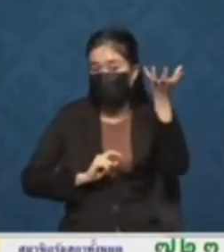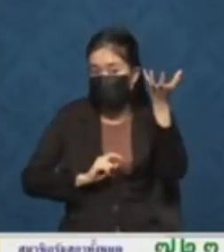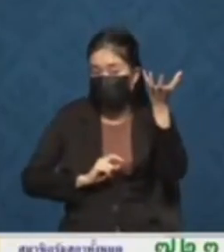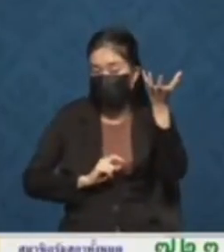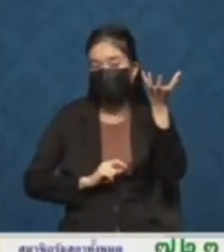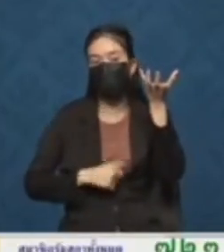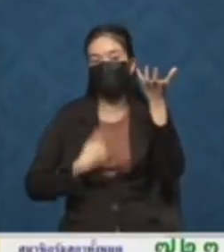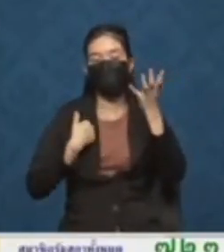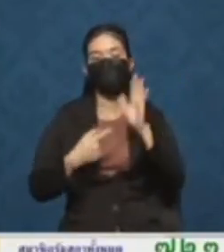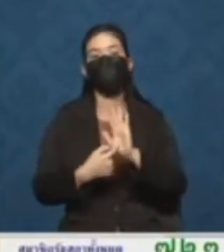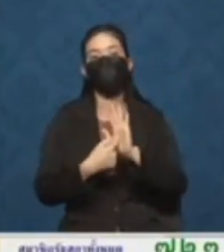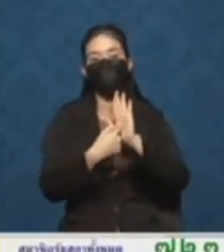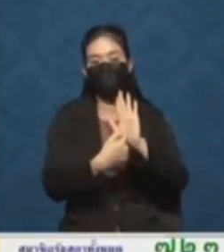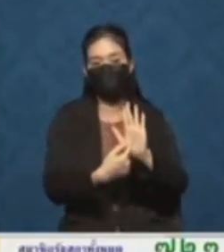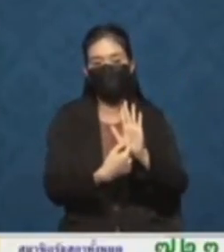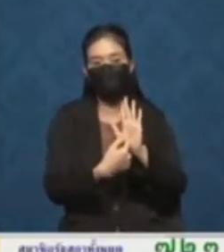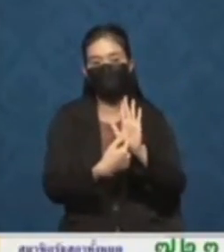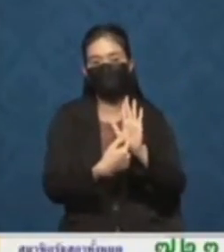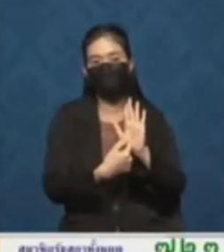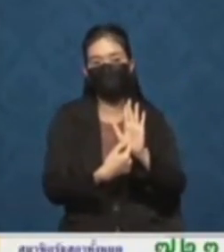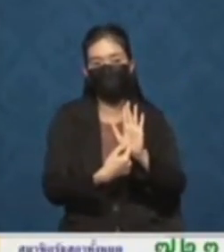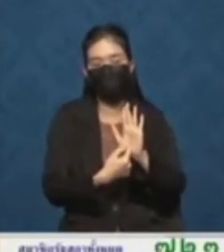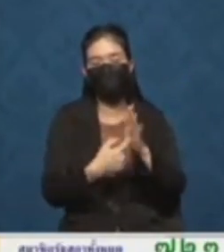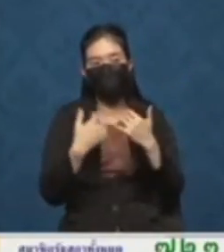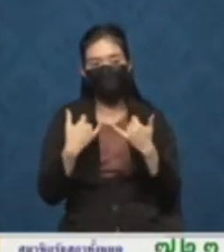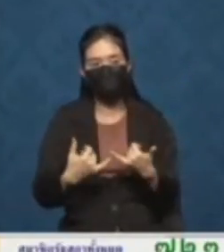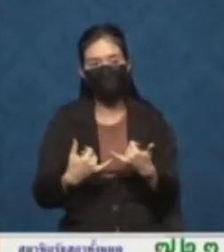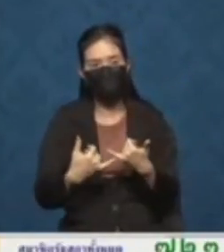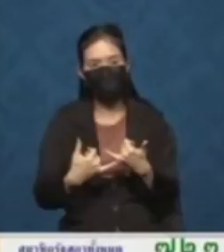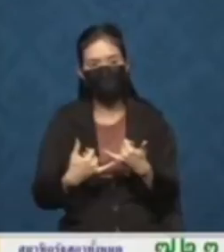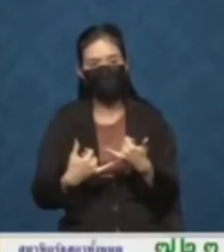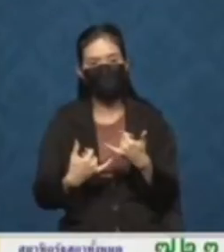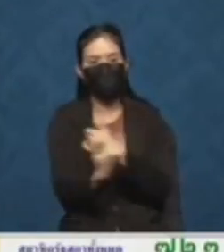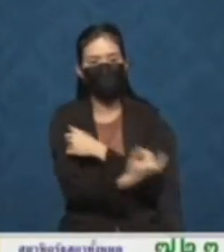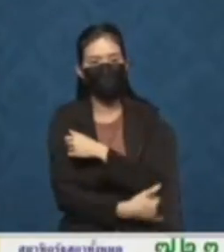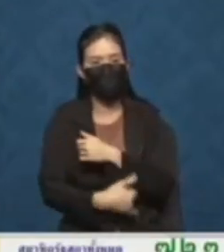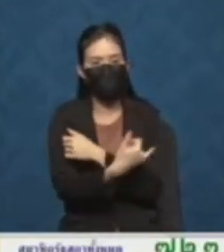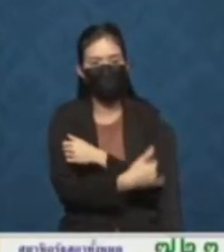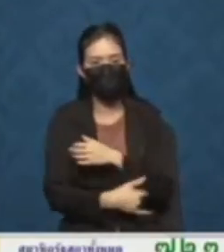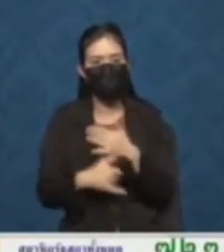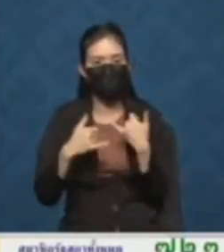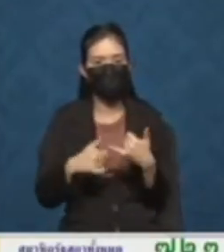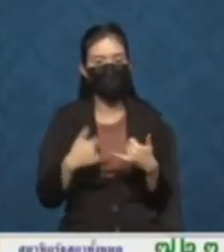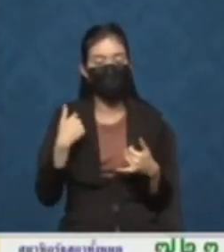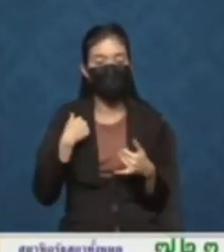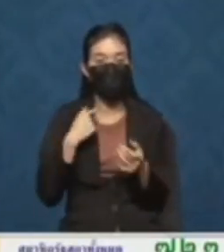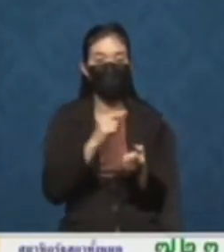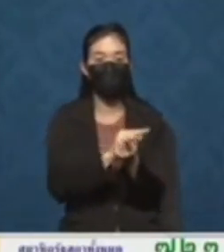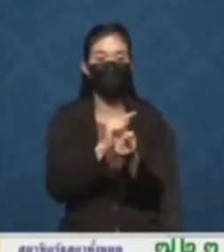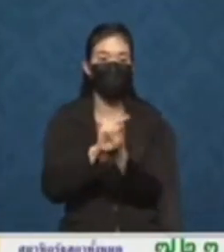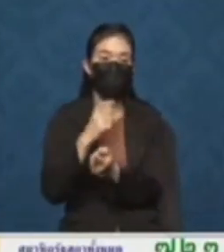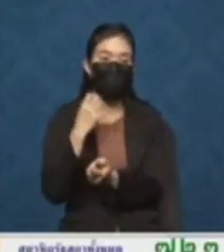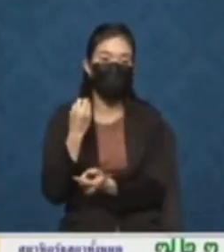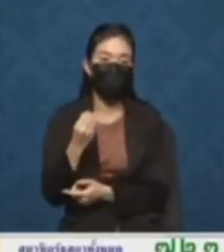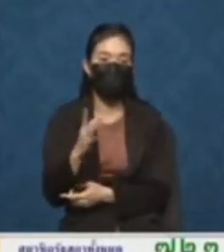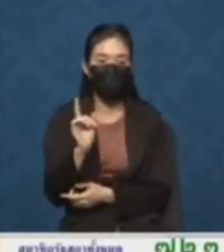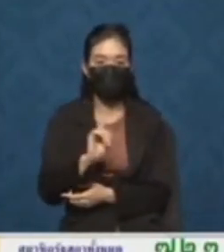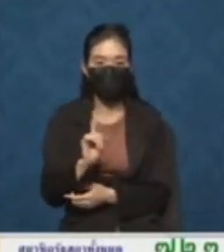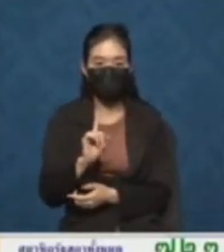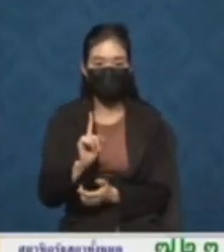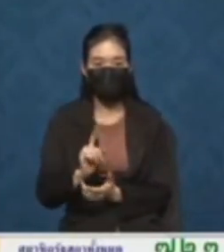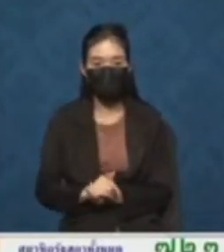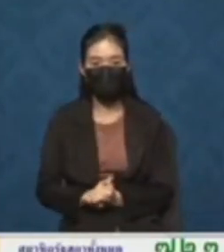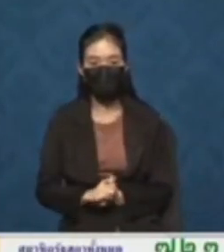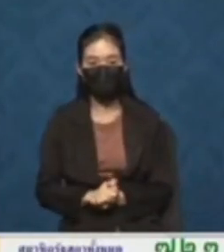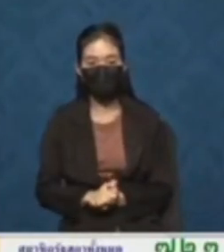ท่านบอกว่าในหลายๆประเทศจำนวนมากและมากกว่าด้วยซ้ำ